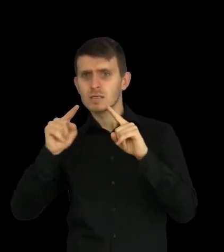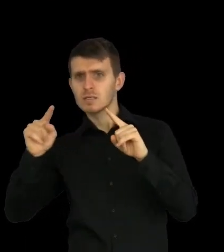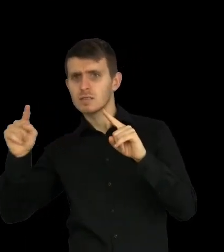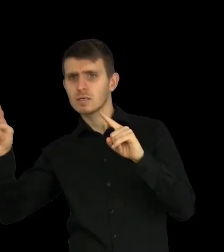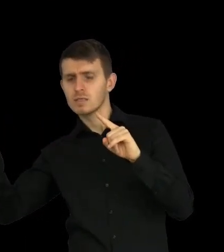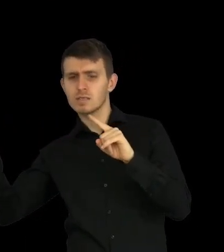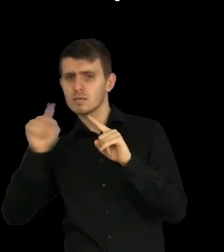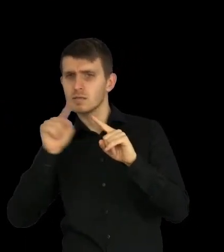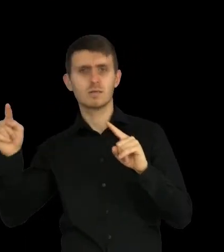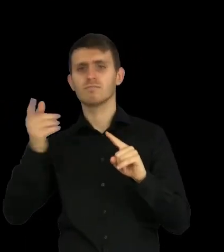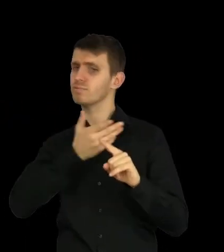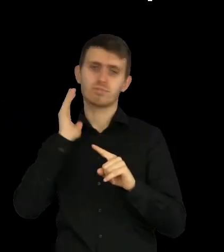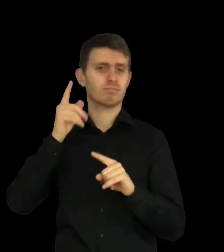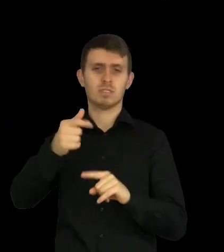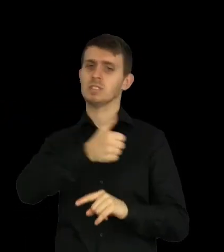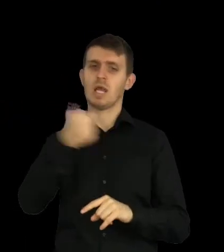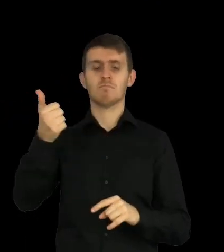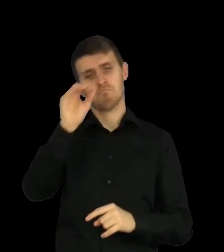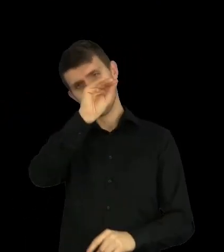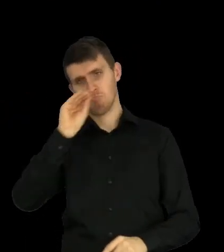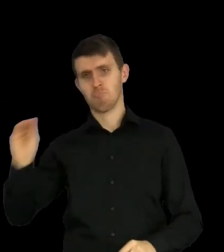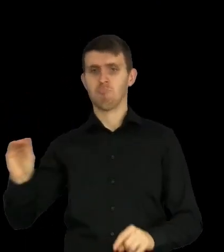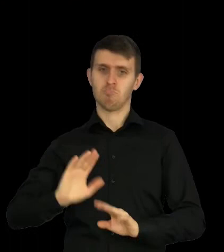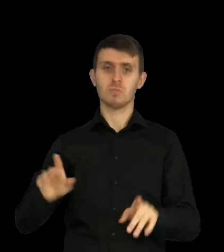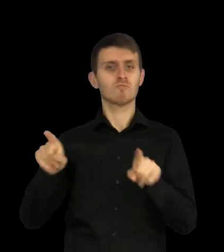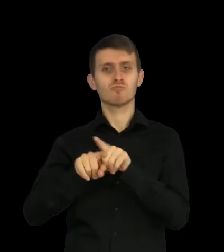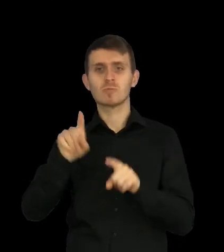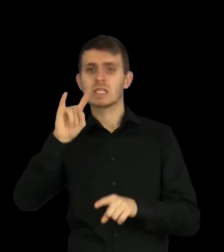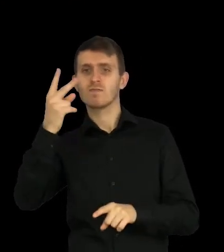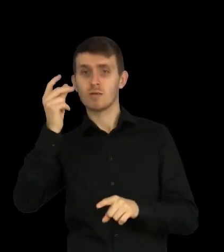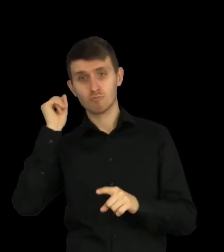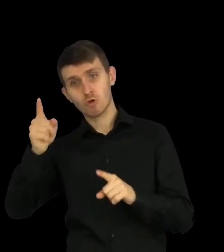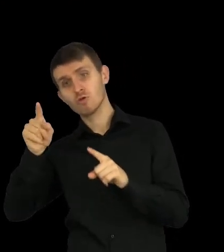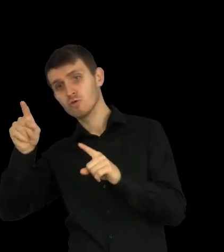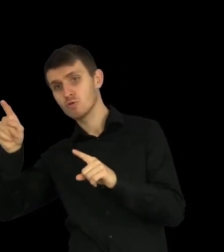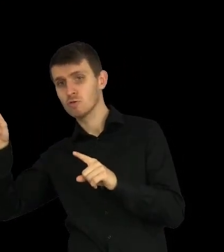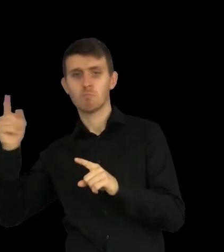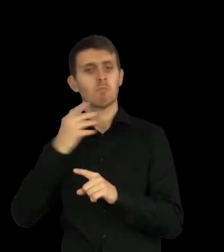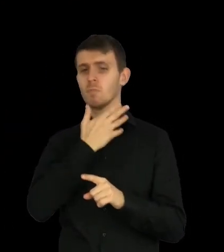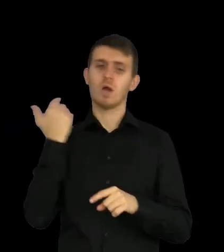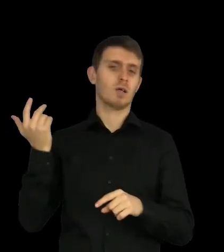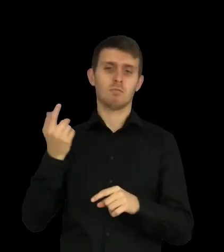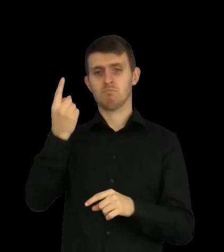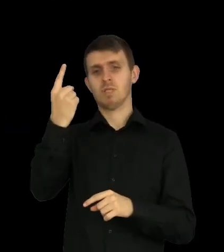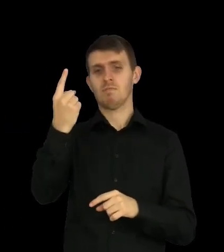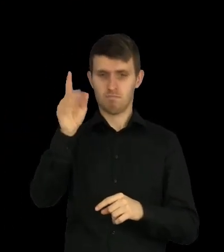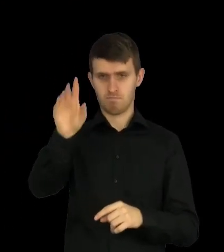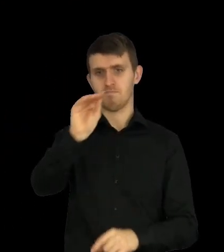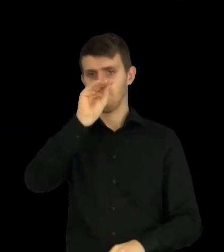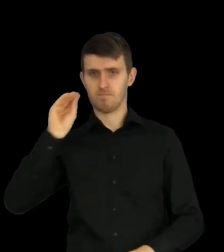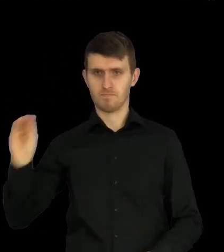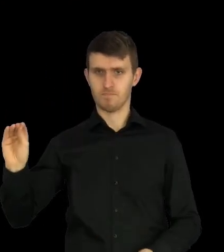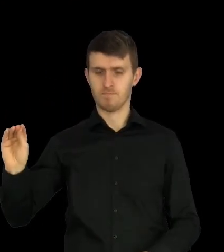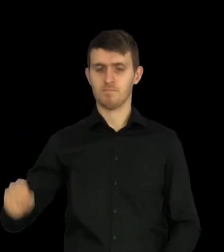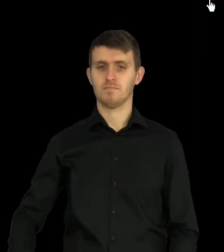plus 2X i mamy jeden składnik z Y kwadrat. Niech będzie